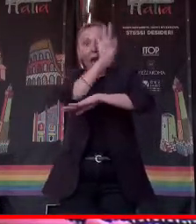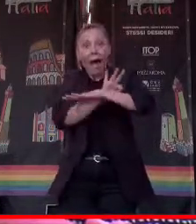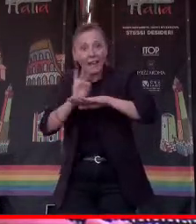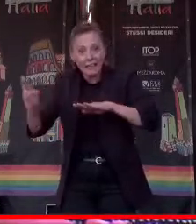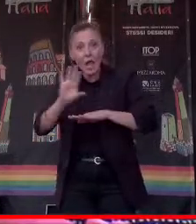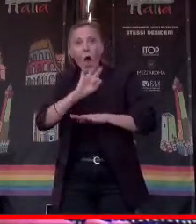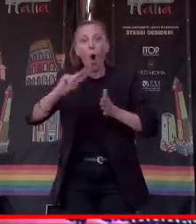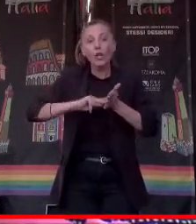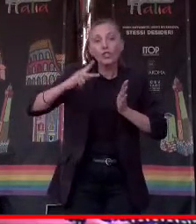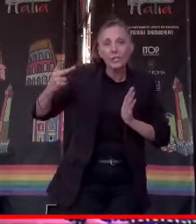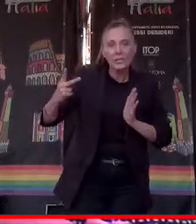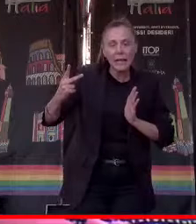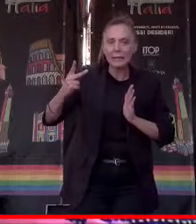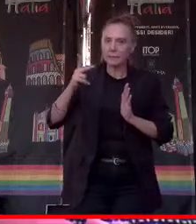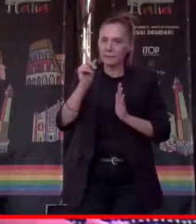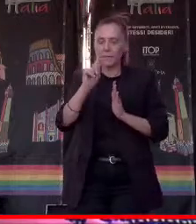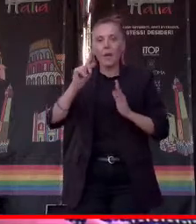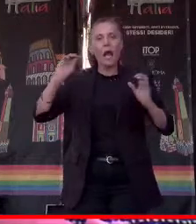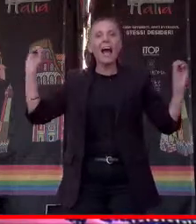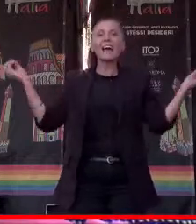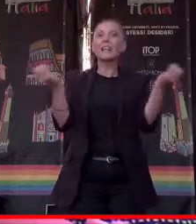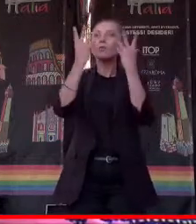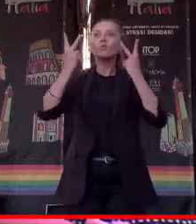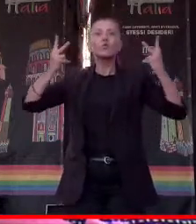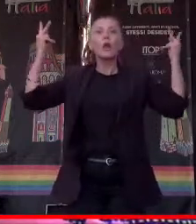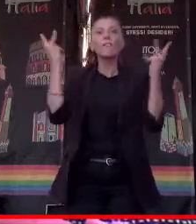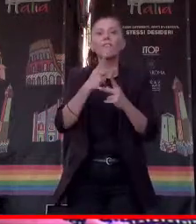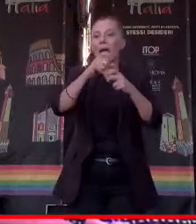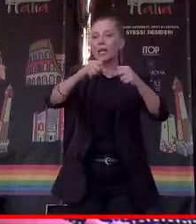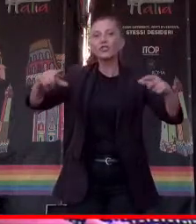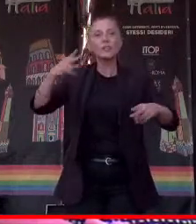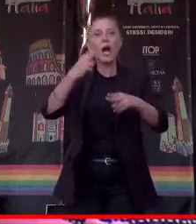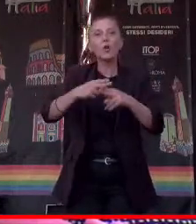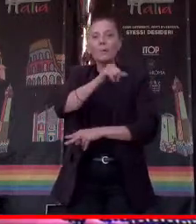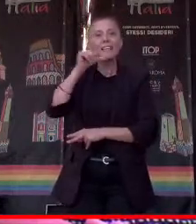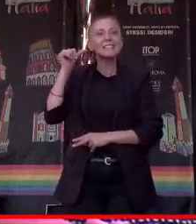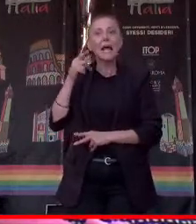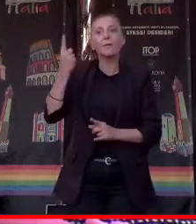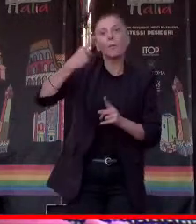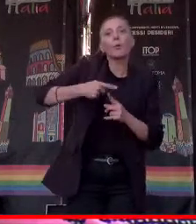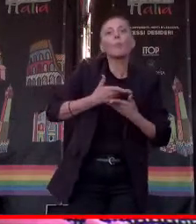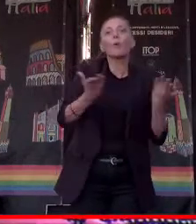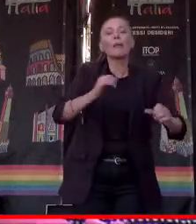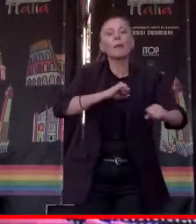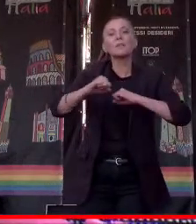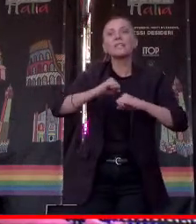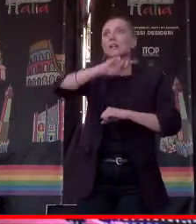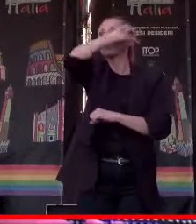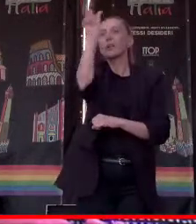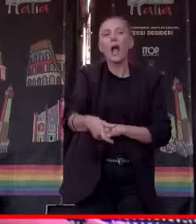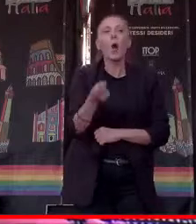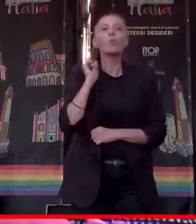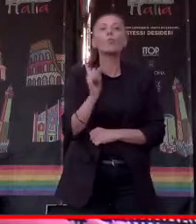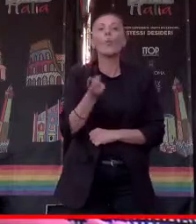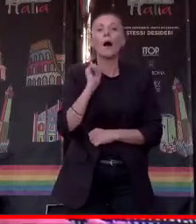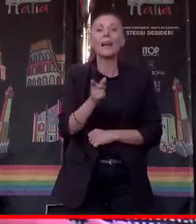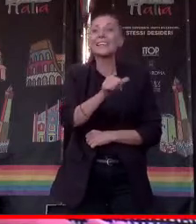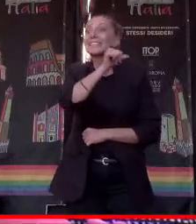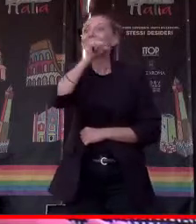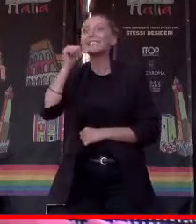ingegneri, perché badate bene, la vera rivoluzione di cui ha bisogno questa città, come tutta la pubblica amministrazione d'Italia, è potersi dotare di tante